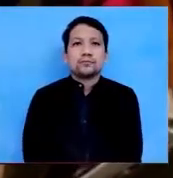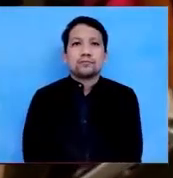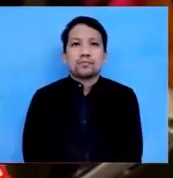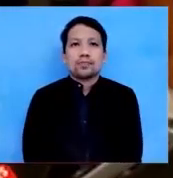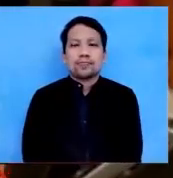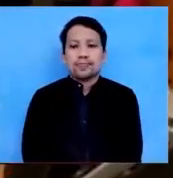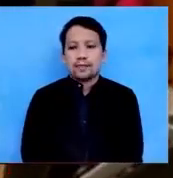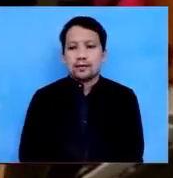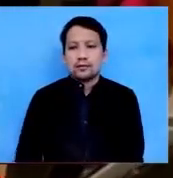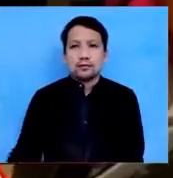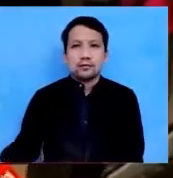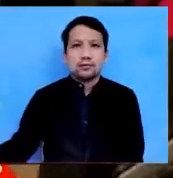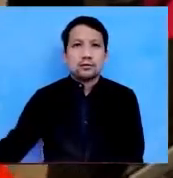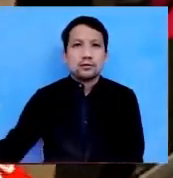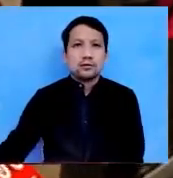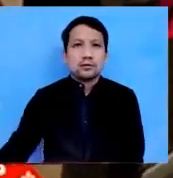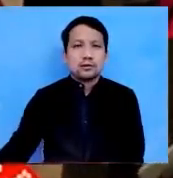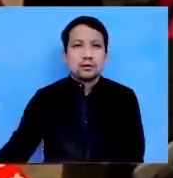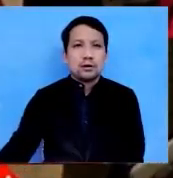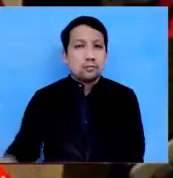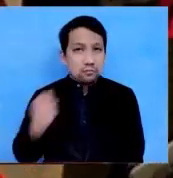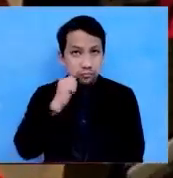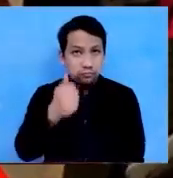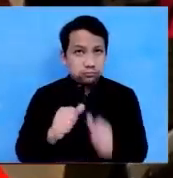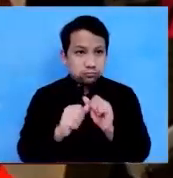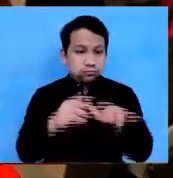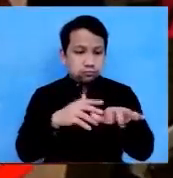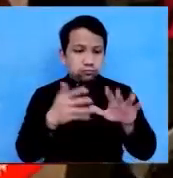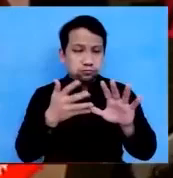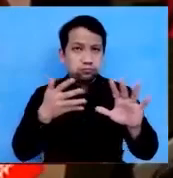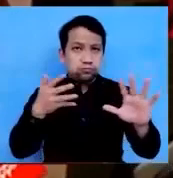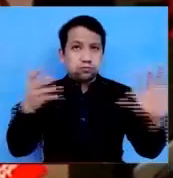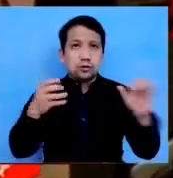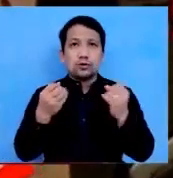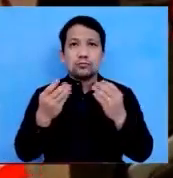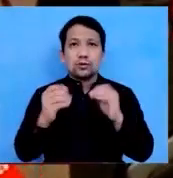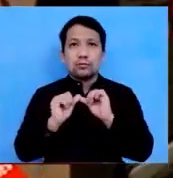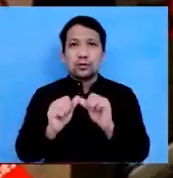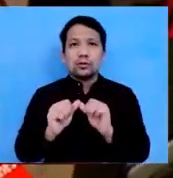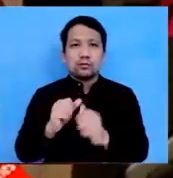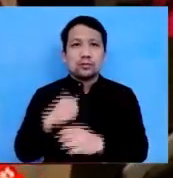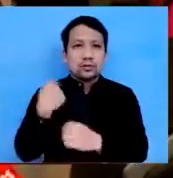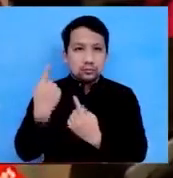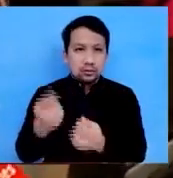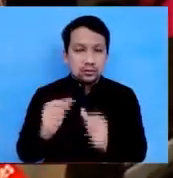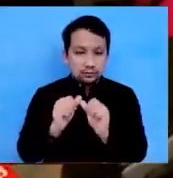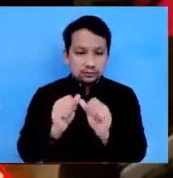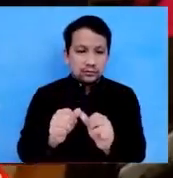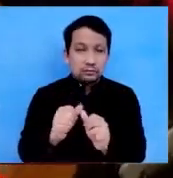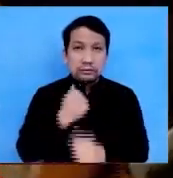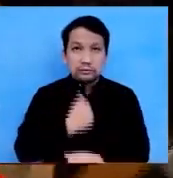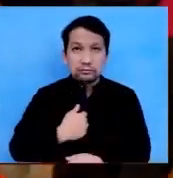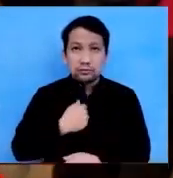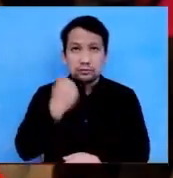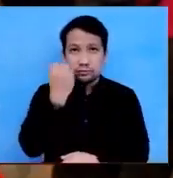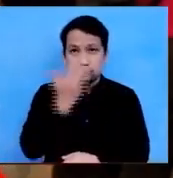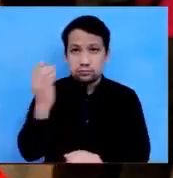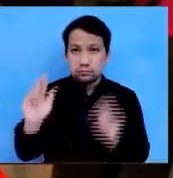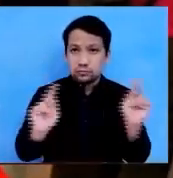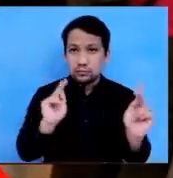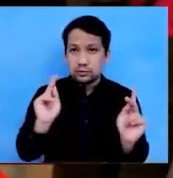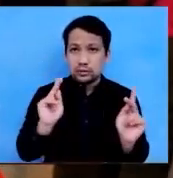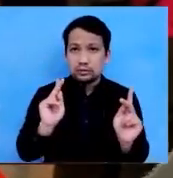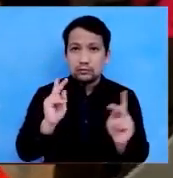congestion, konting pagpipila, pero expected naman natin yan. Kaya naman, as early as now, nangihingi na tayo ng paumanhin sa ating mga kababayan na medyo